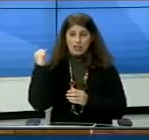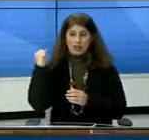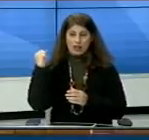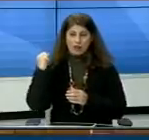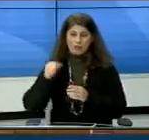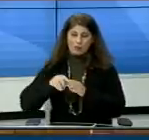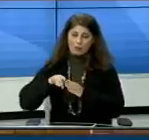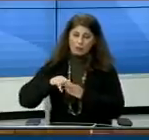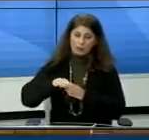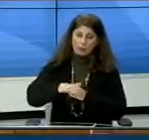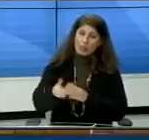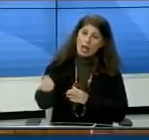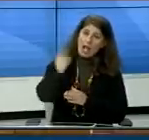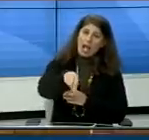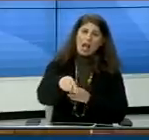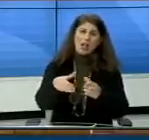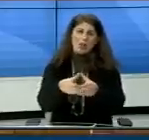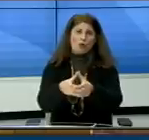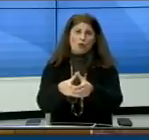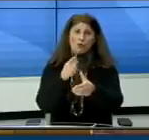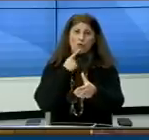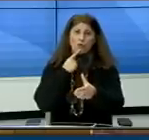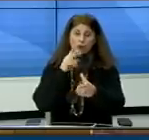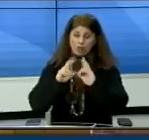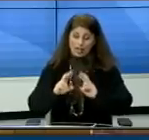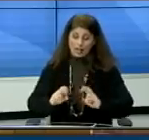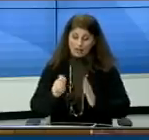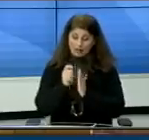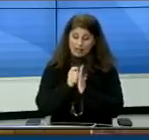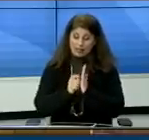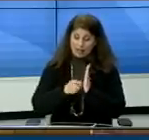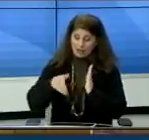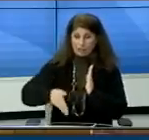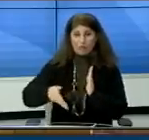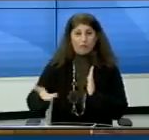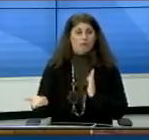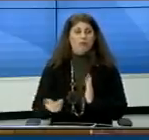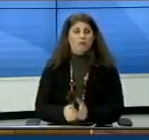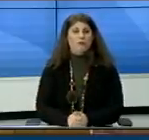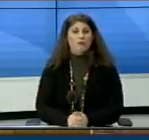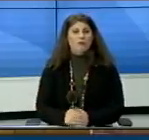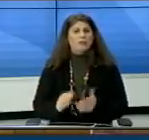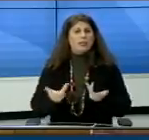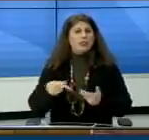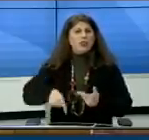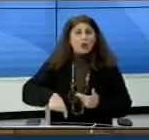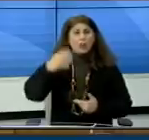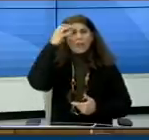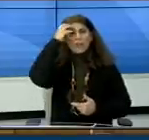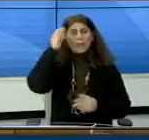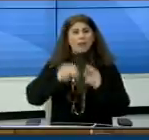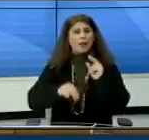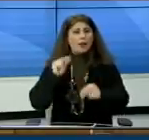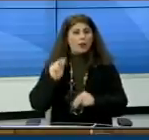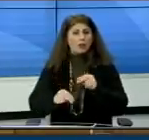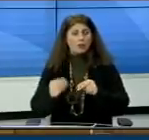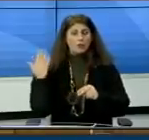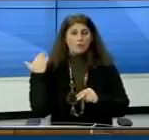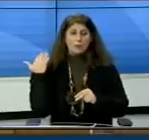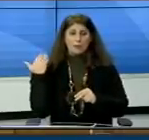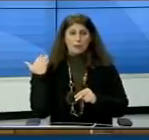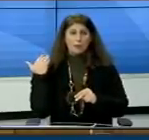οι τελευταίες έρευνες. Και γιατί άραγε θυμήθηκε τώρα τις εκλογές που πριν